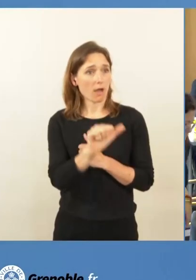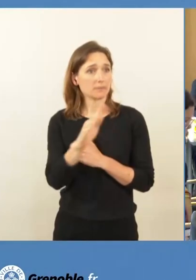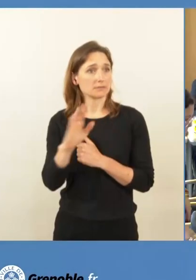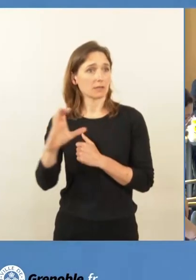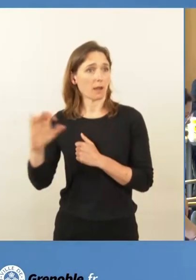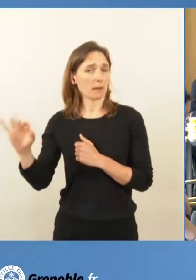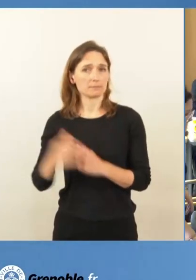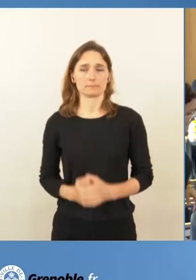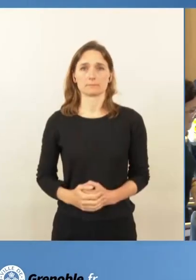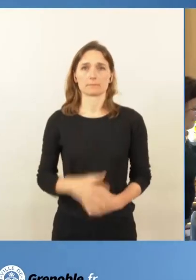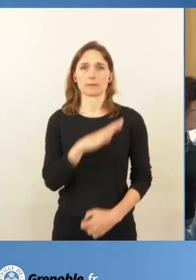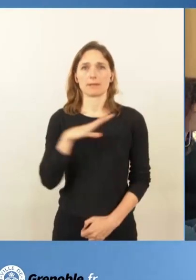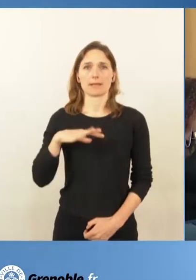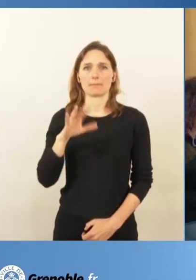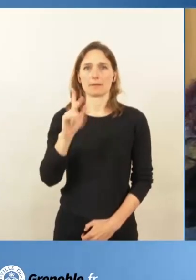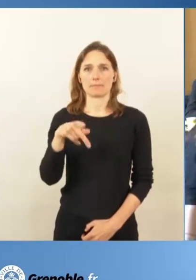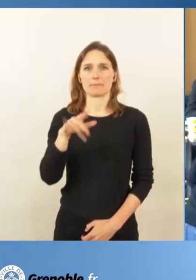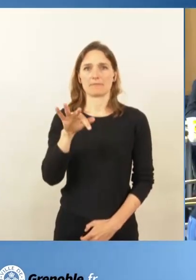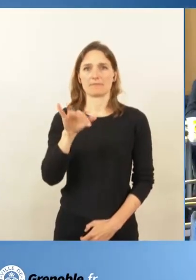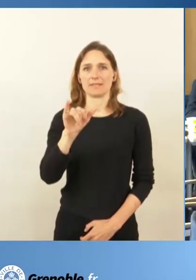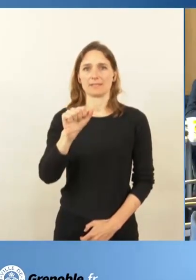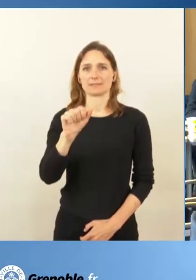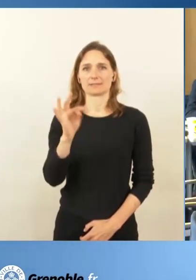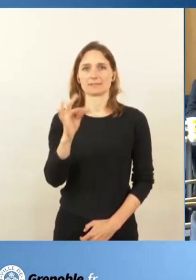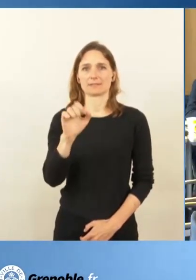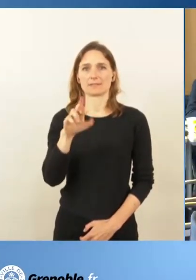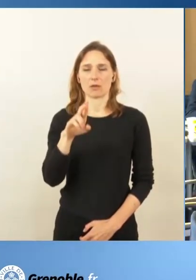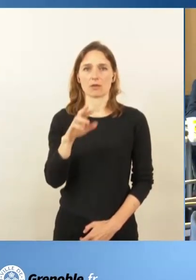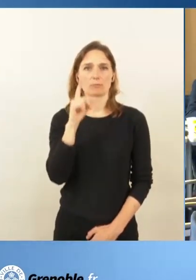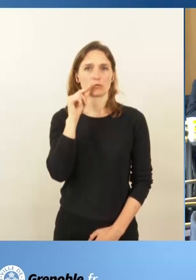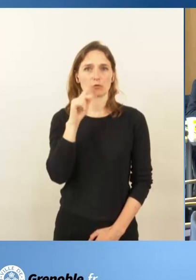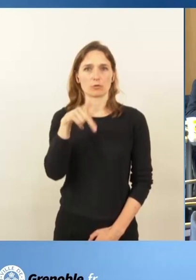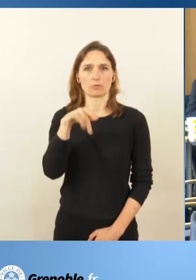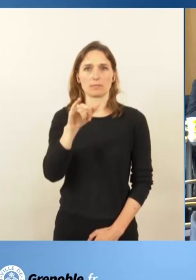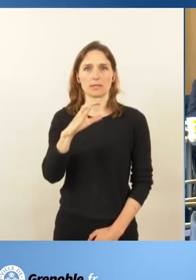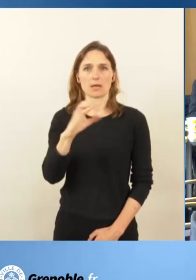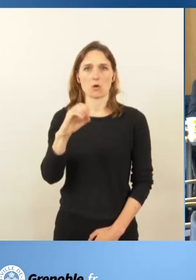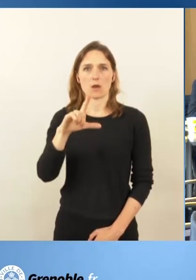Laura pisteur Lionel picolé